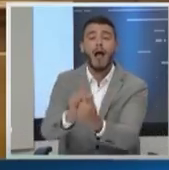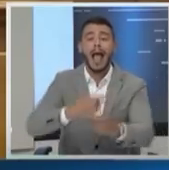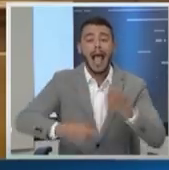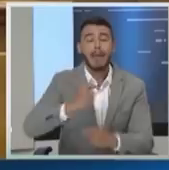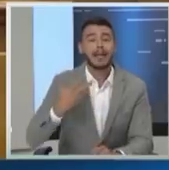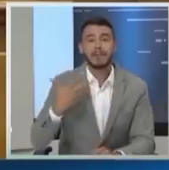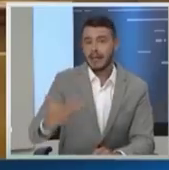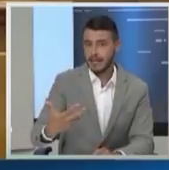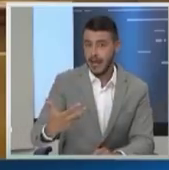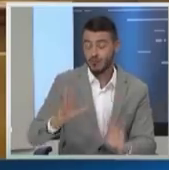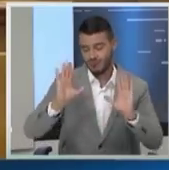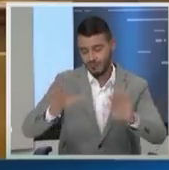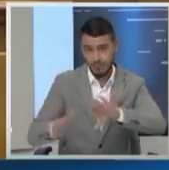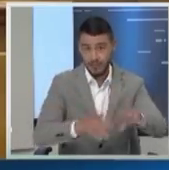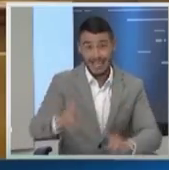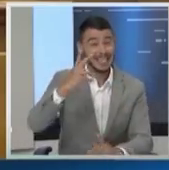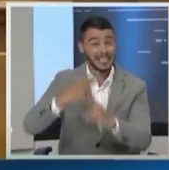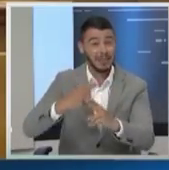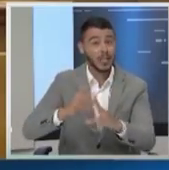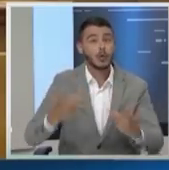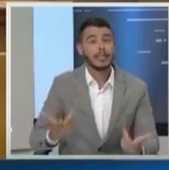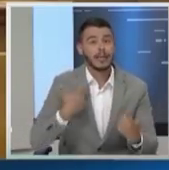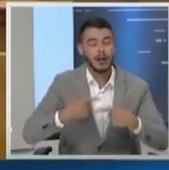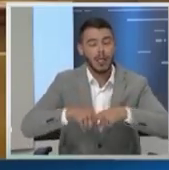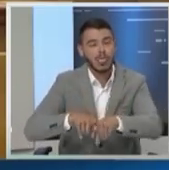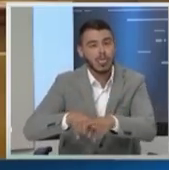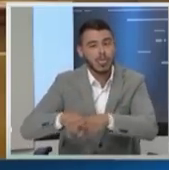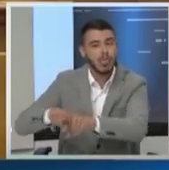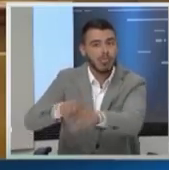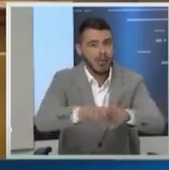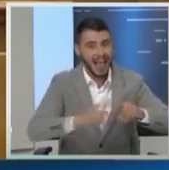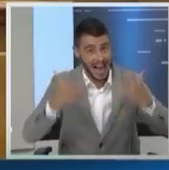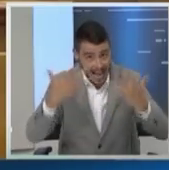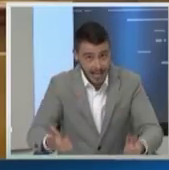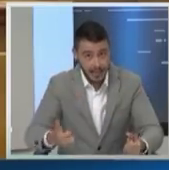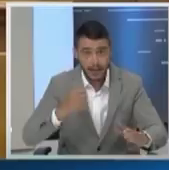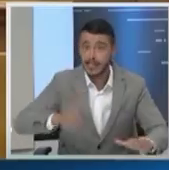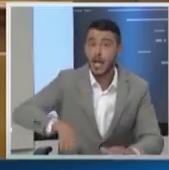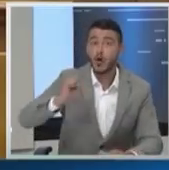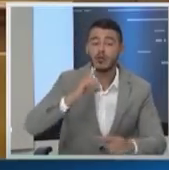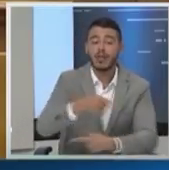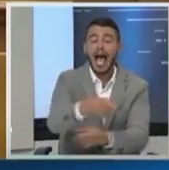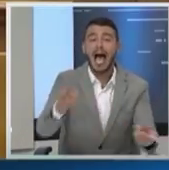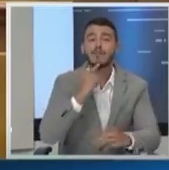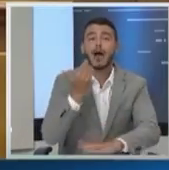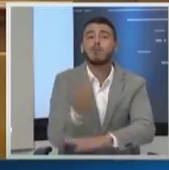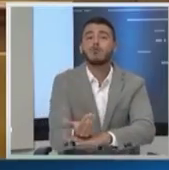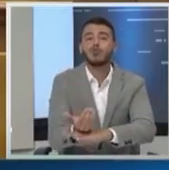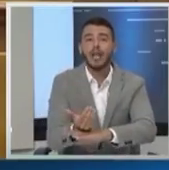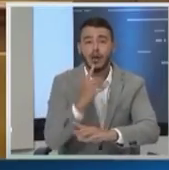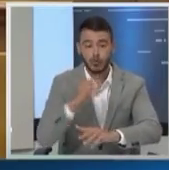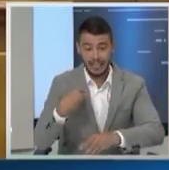αν του συναντά και αποδέχεται τα αιτήματά τους. Το κρίσιμο ερώτημα είναι αν του